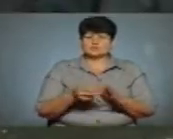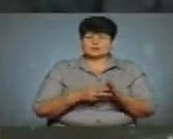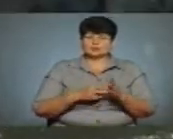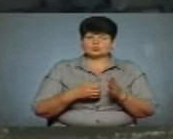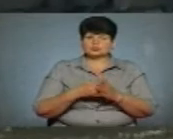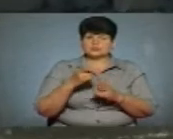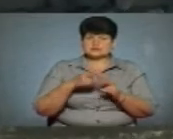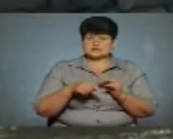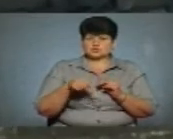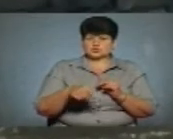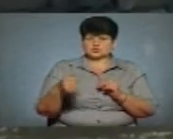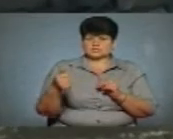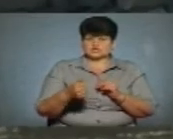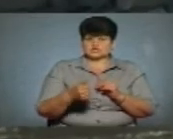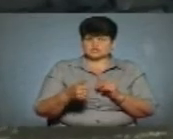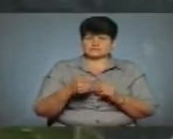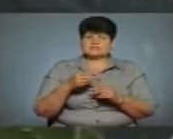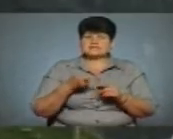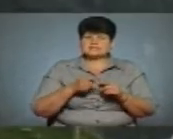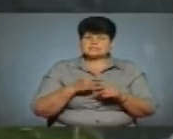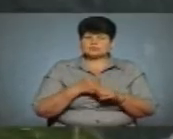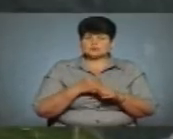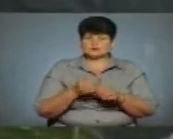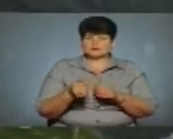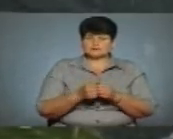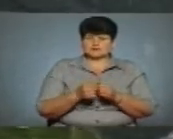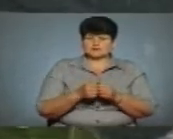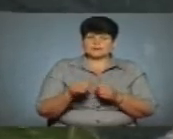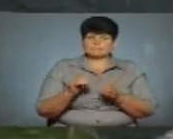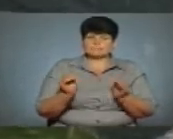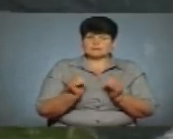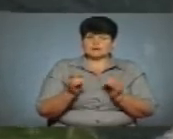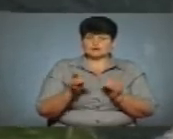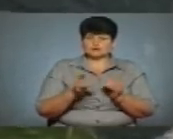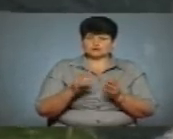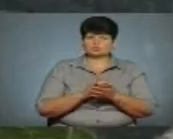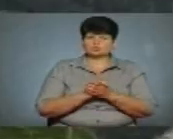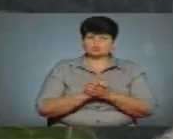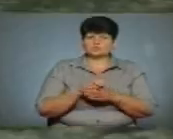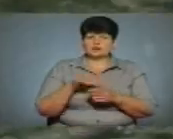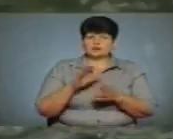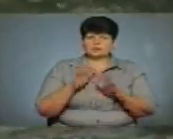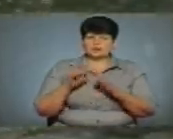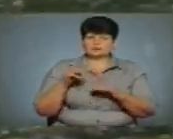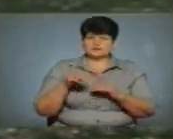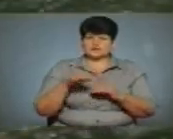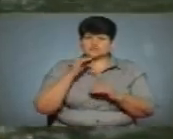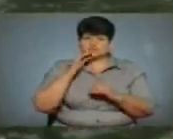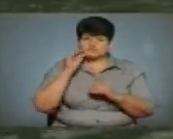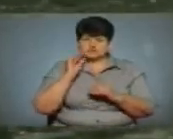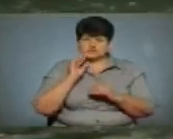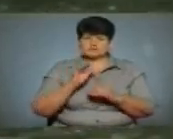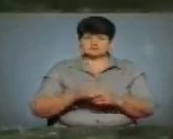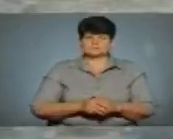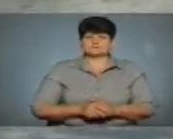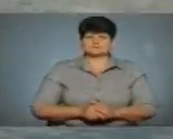цього тижня, розповів Тарас Дячун. Це робитимуть на причалах біля мікрорайону Дружба та біля парку Тараса Шевченка. Тарас Бурак, Оксана